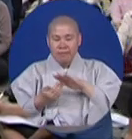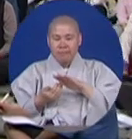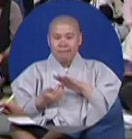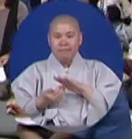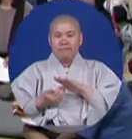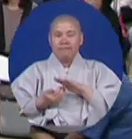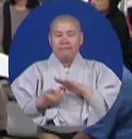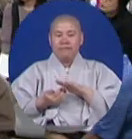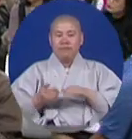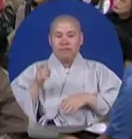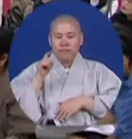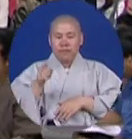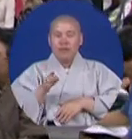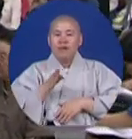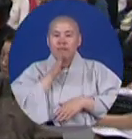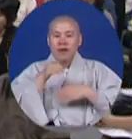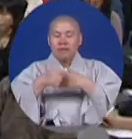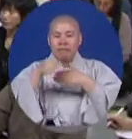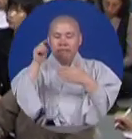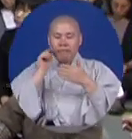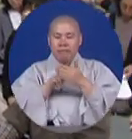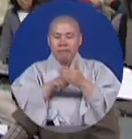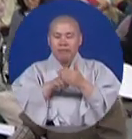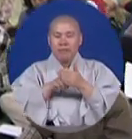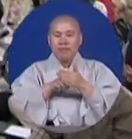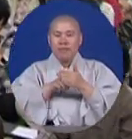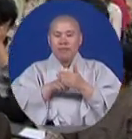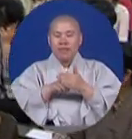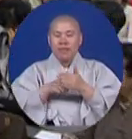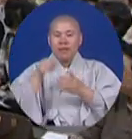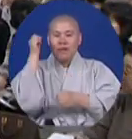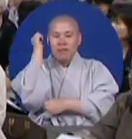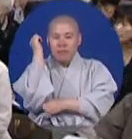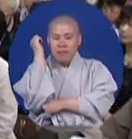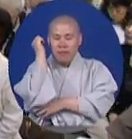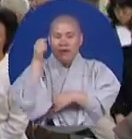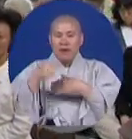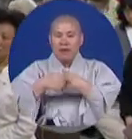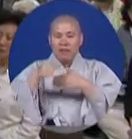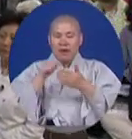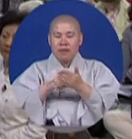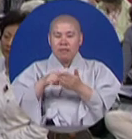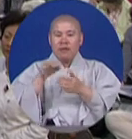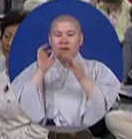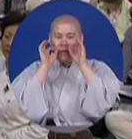그 참마음 본성의 마음을 봐요.